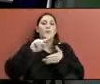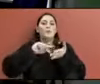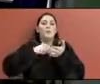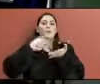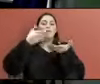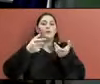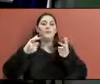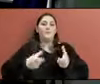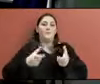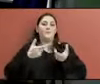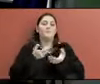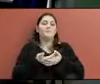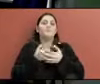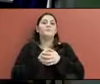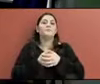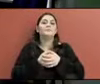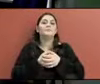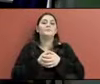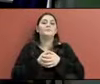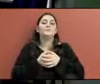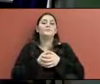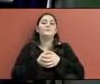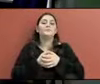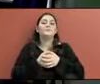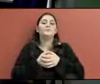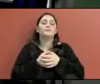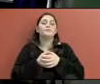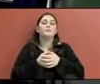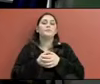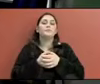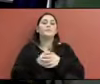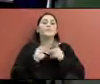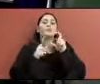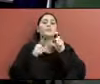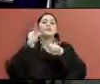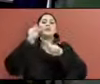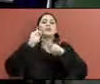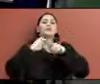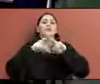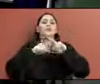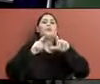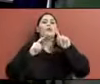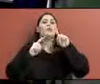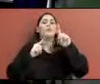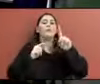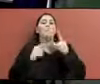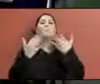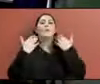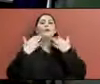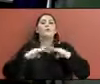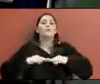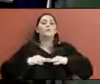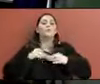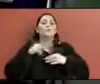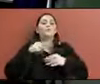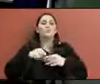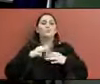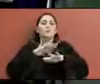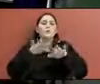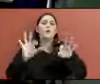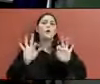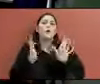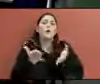nokta. Lansmanımızı bu şekilde gerçekleştirmiştik. Şifalı balkonlar bu şekilde. Yaşlılarımızla ilgili